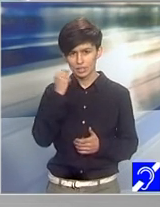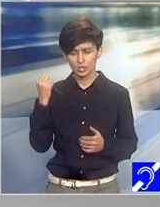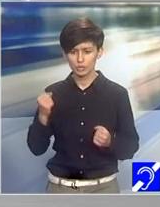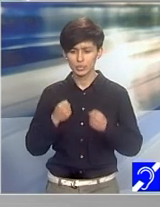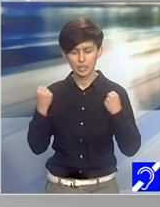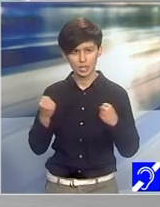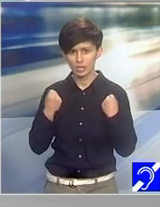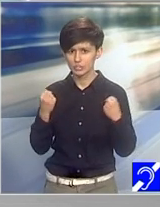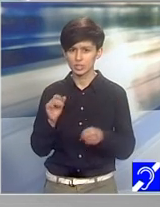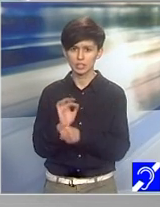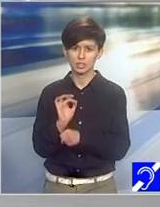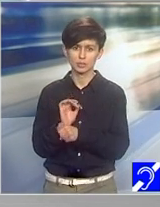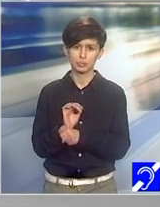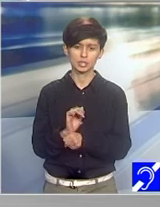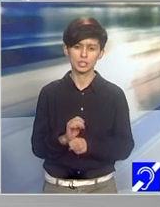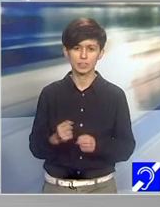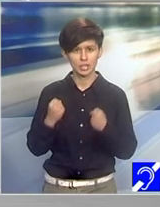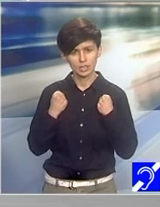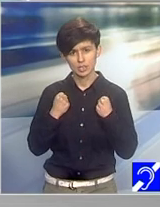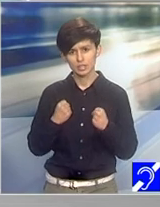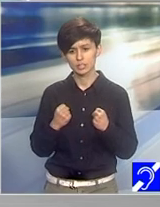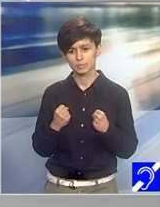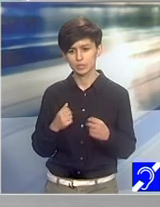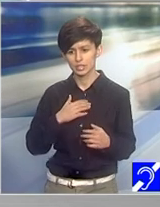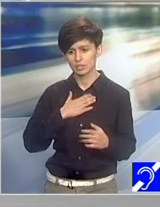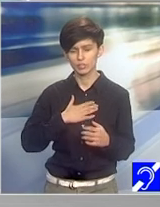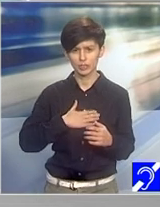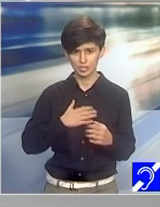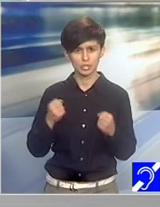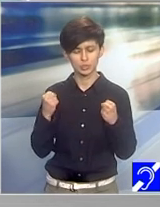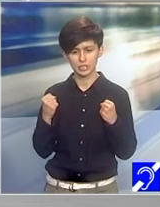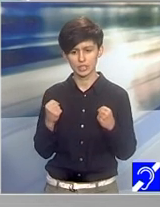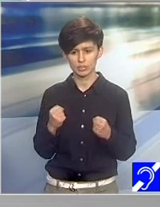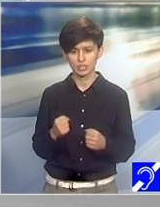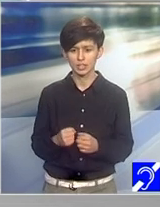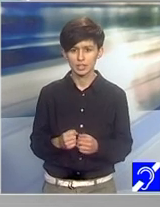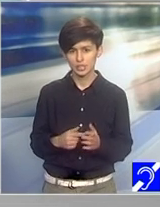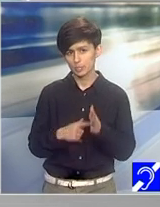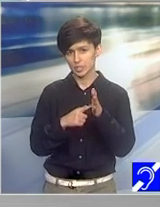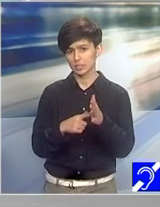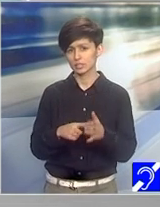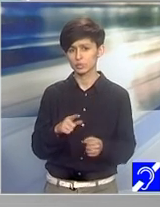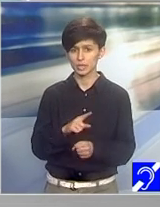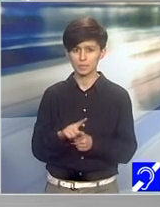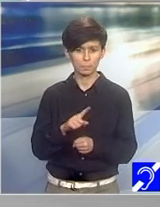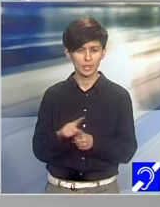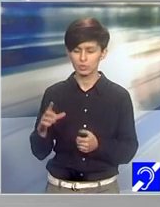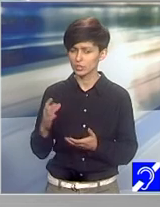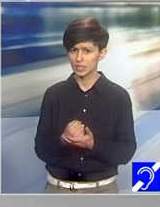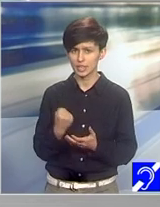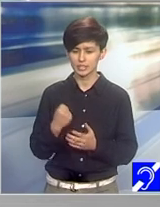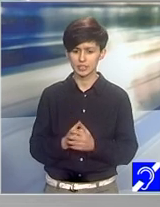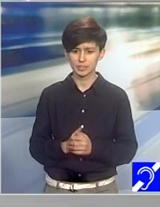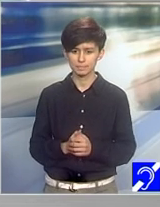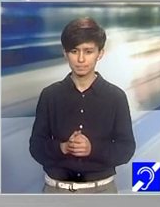uneori împotriva voinței marilor puteri, punând marile puteri în fața faptului împlinit. 24 ianuarie 1859 a fost primul